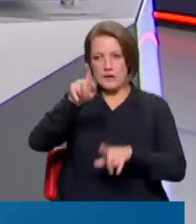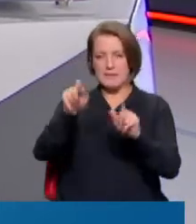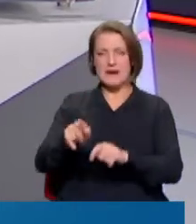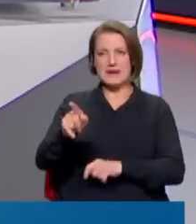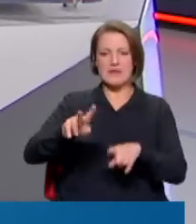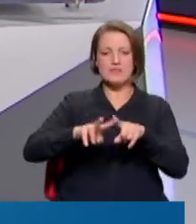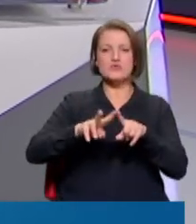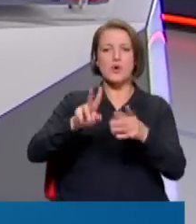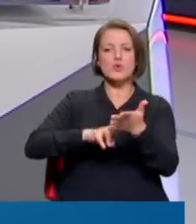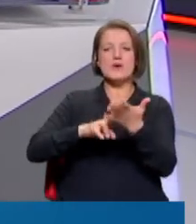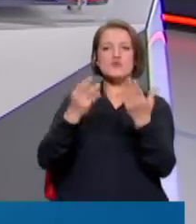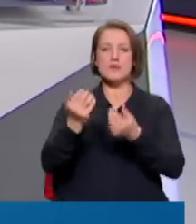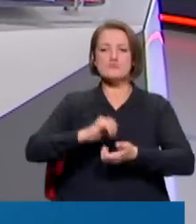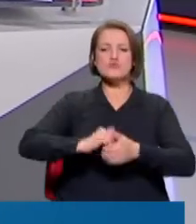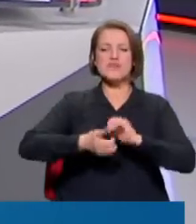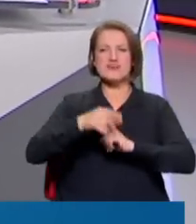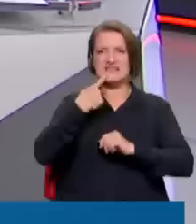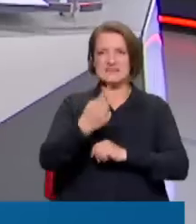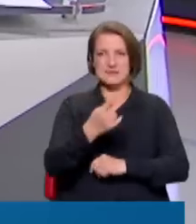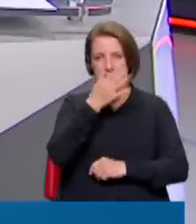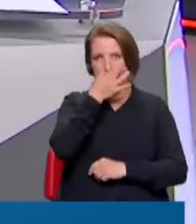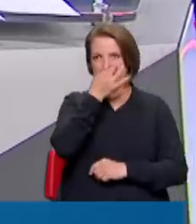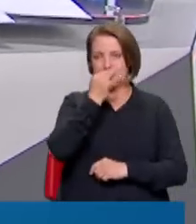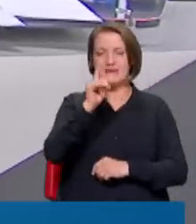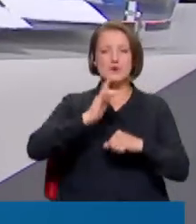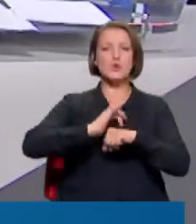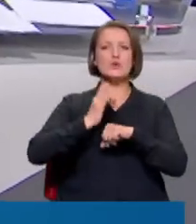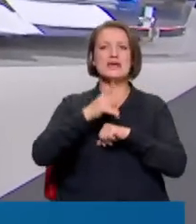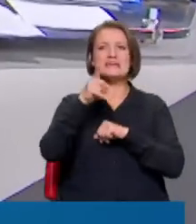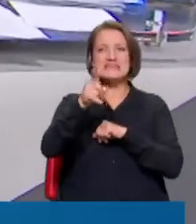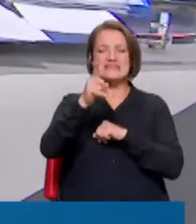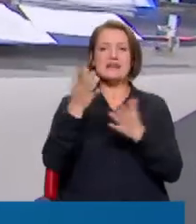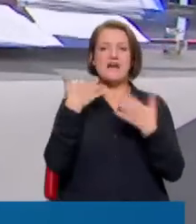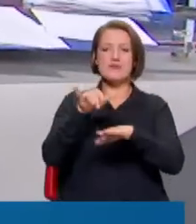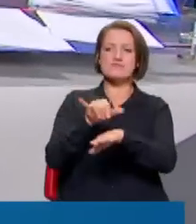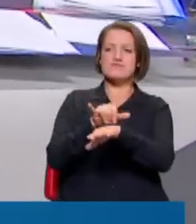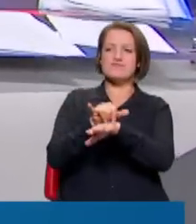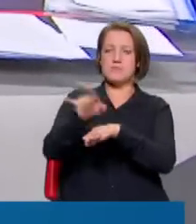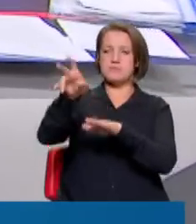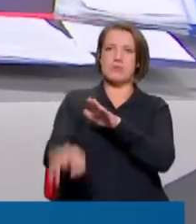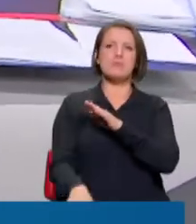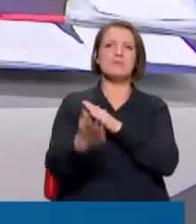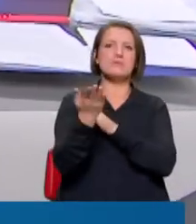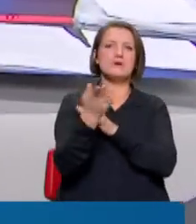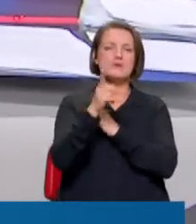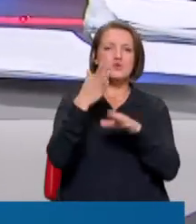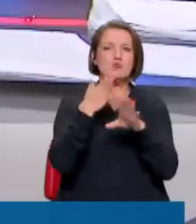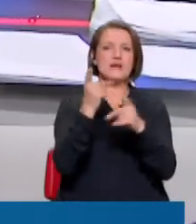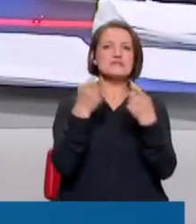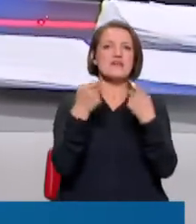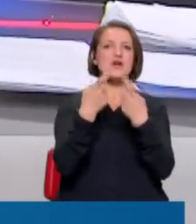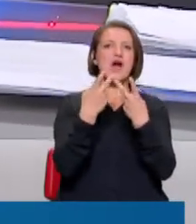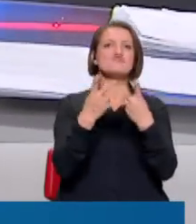NATO üyesi olan müttefik dediğiniz tırnak içinde müttefik dediğiniz bir ülke sizin hava Aracınız düşürü bu şu demek doğrudan Savaş